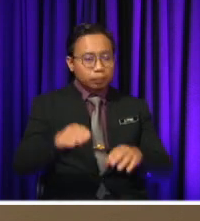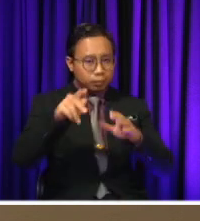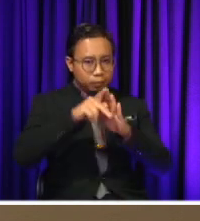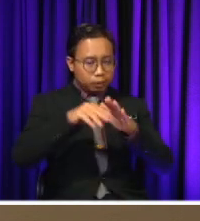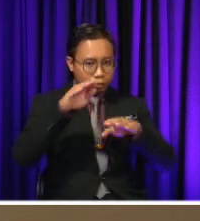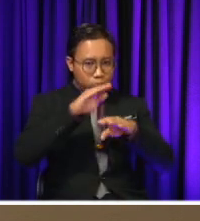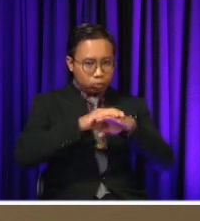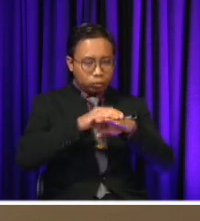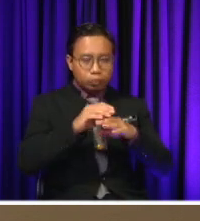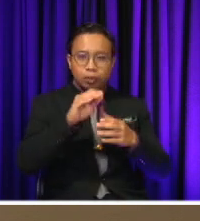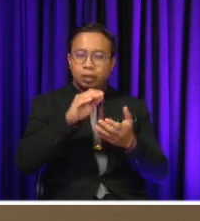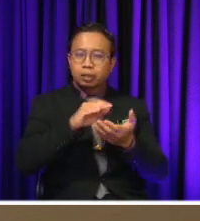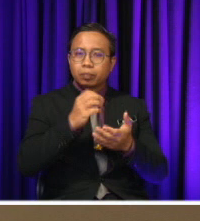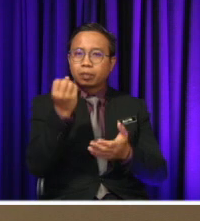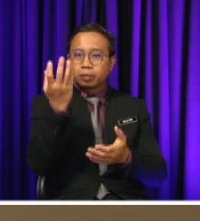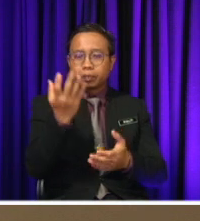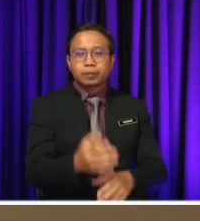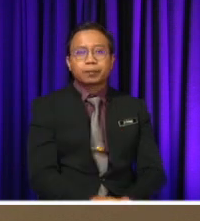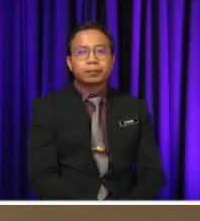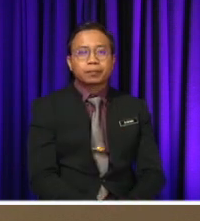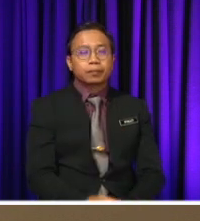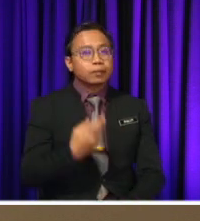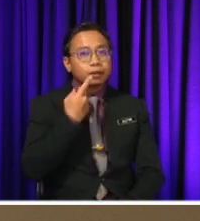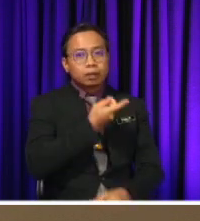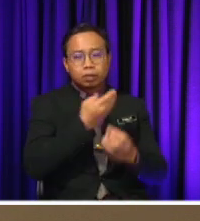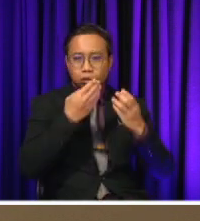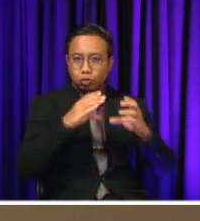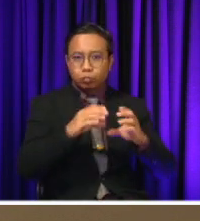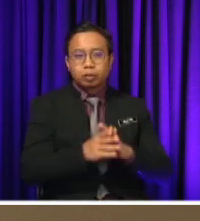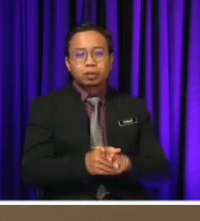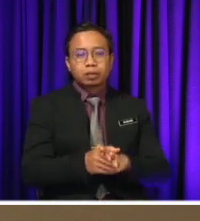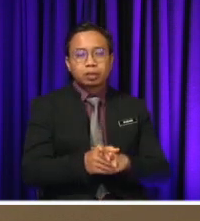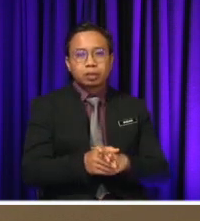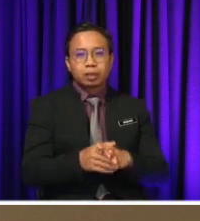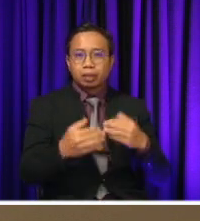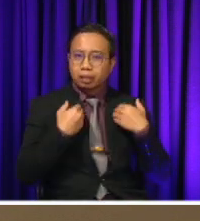lah oke oke yang pertama